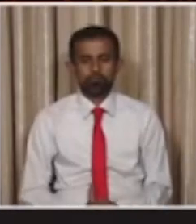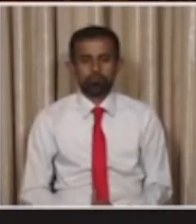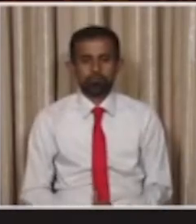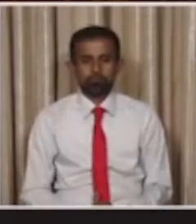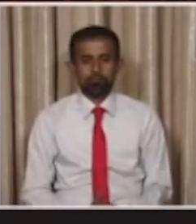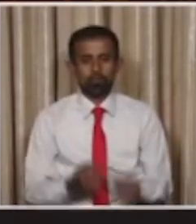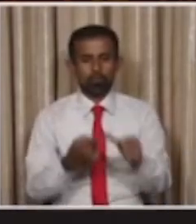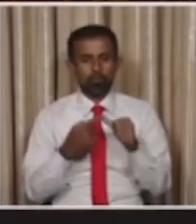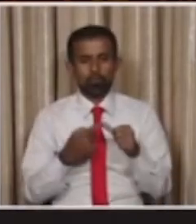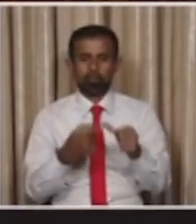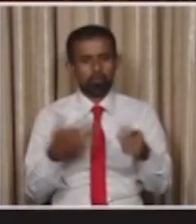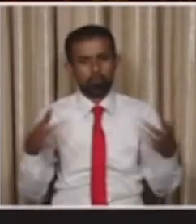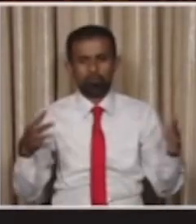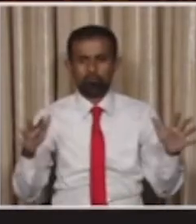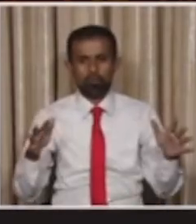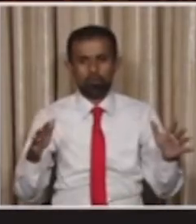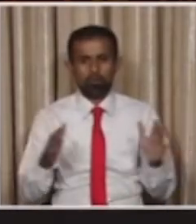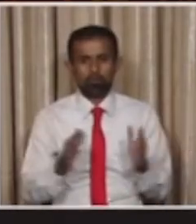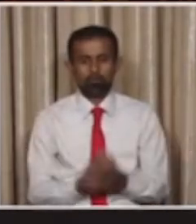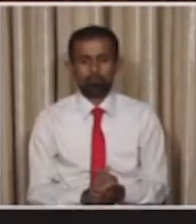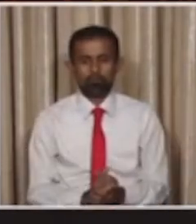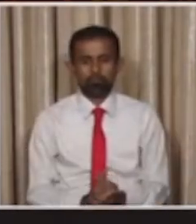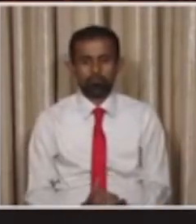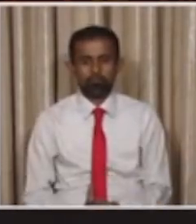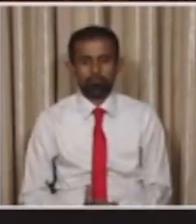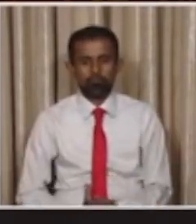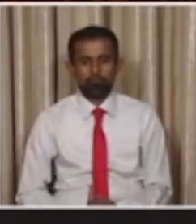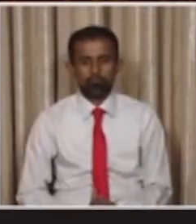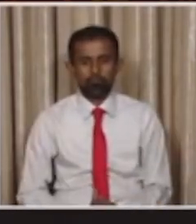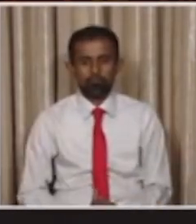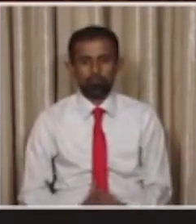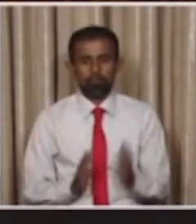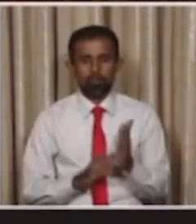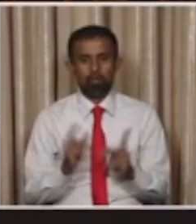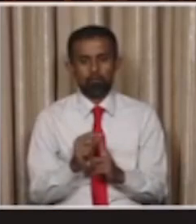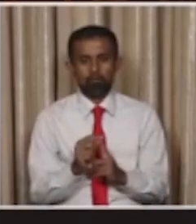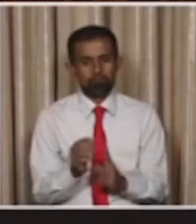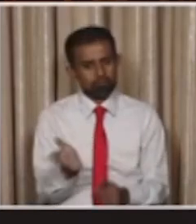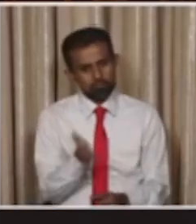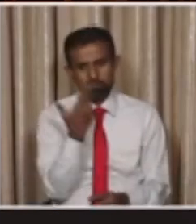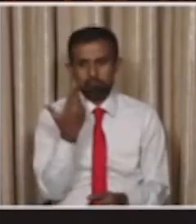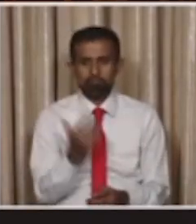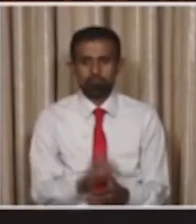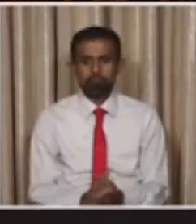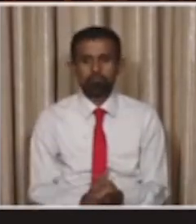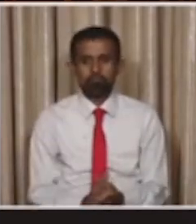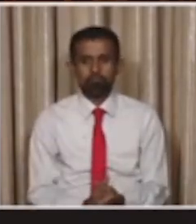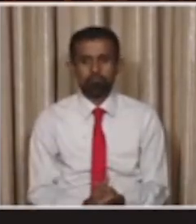ඒක උත්තර දීලා ඉවරයි ඒක. දැන් එමත්තුමා එමත්තුමා යන්න ගියා නම් යන්න. දේවල් දුවල්